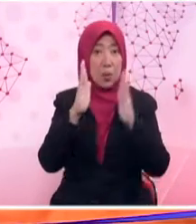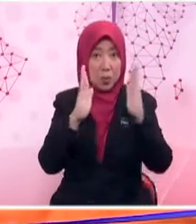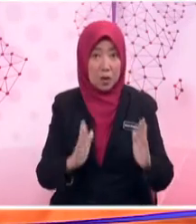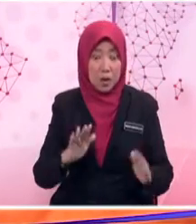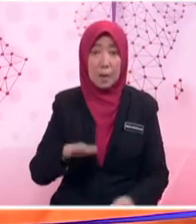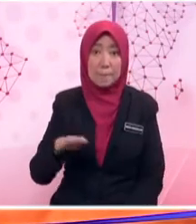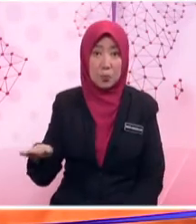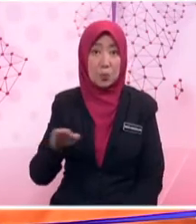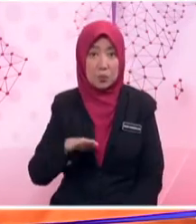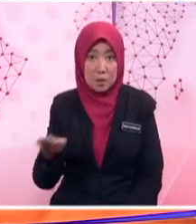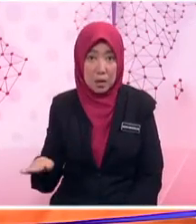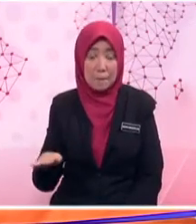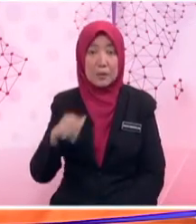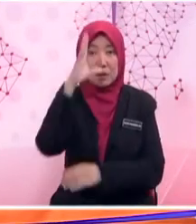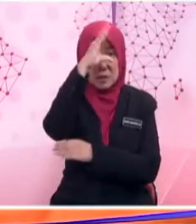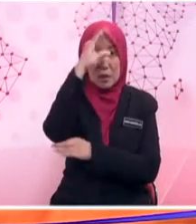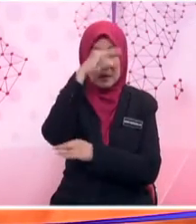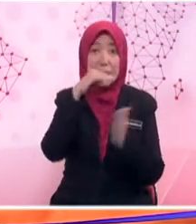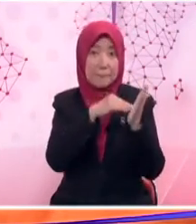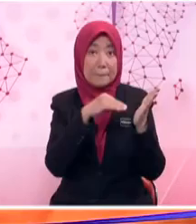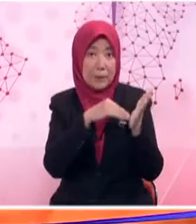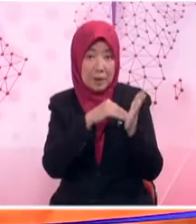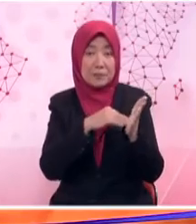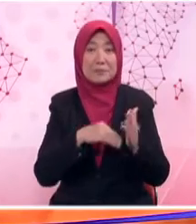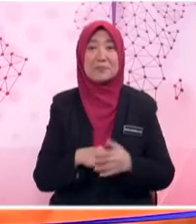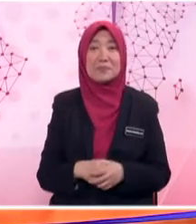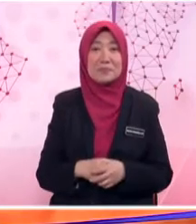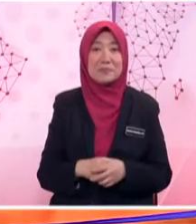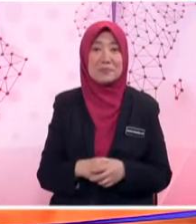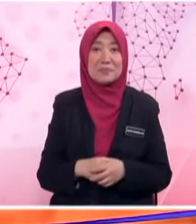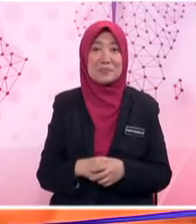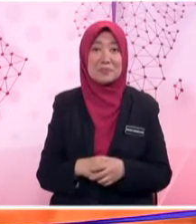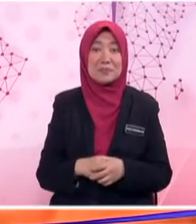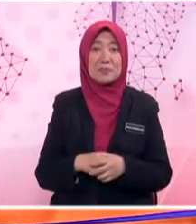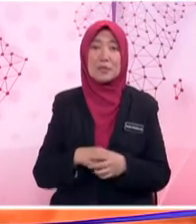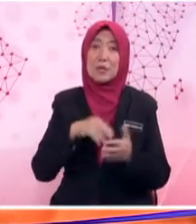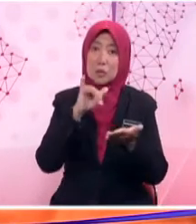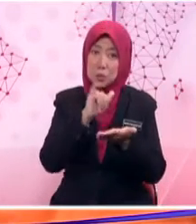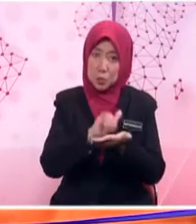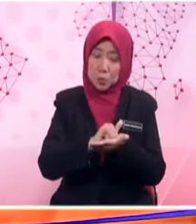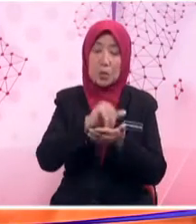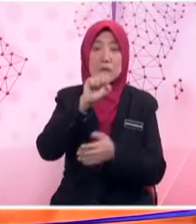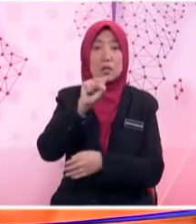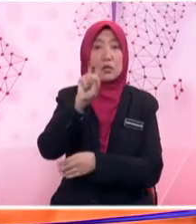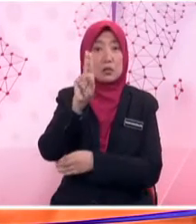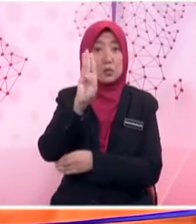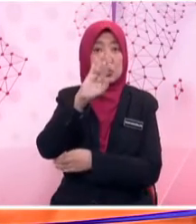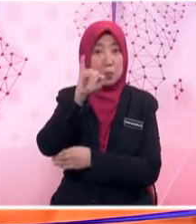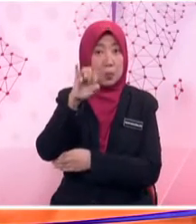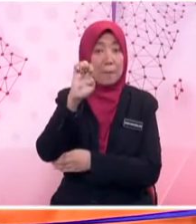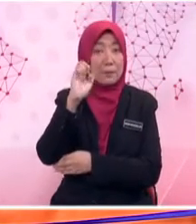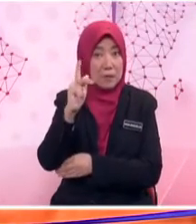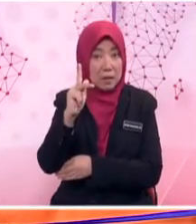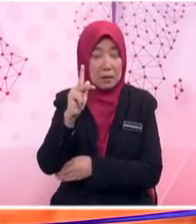Bilangan ya. Lima orang budak lelaki adalah subjek. Manakala predikat yang